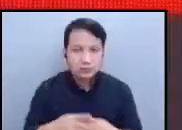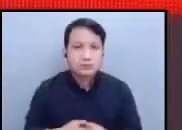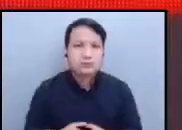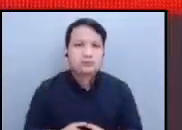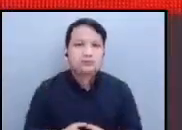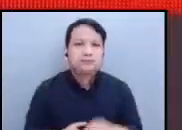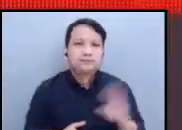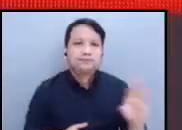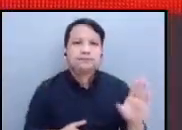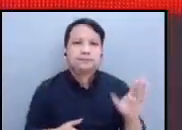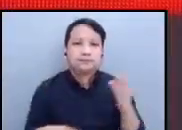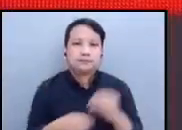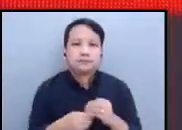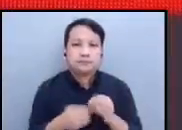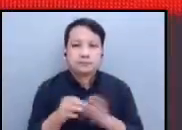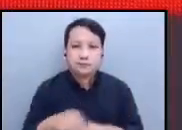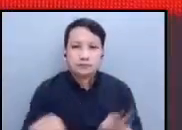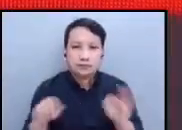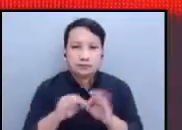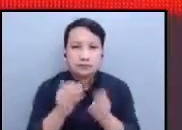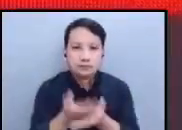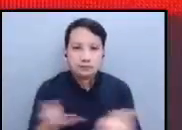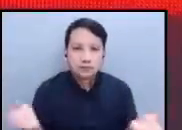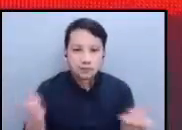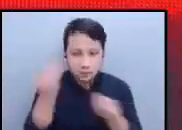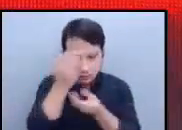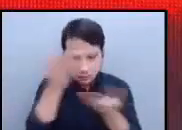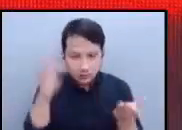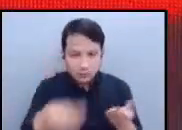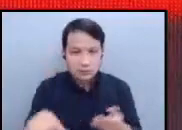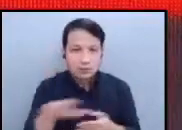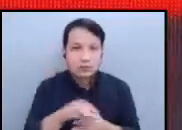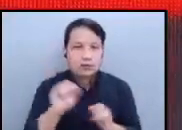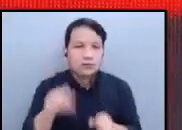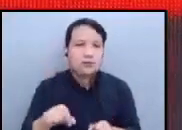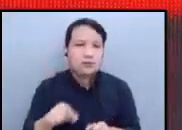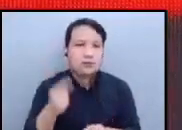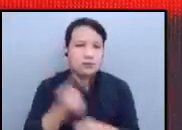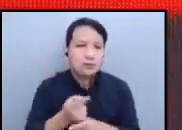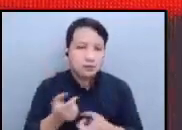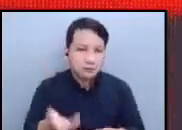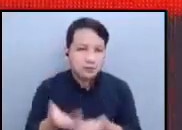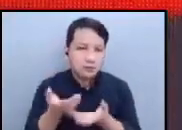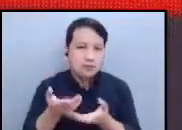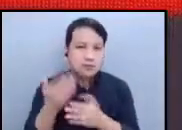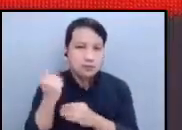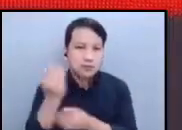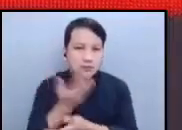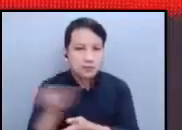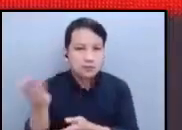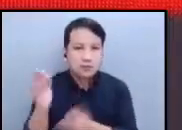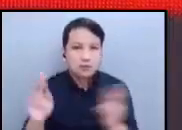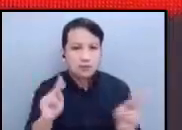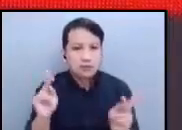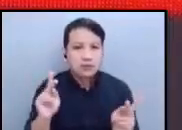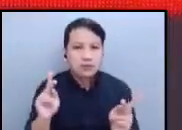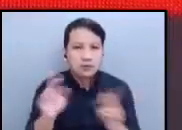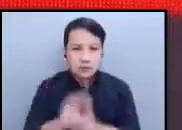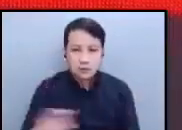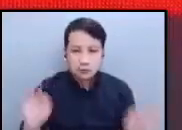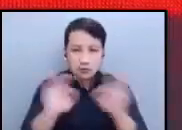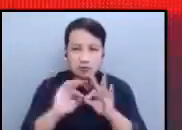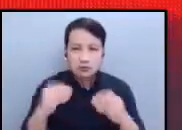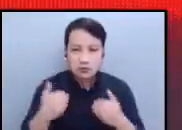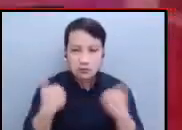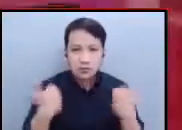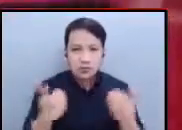magagawa ho natin itong lahat, isa rin ang gusto kong mangyari. Mabigyan ho ng pag-asa ang ating mga mamamayan, lalo-lalo na ang ating mga kabataan na susunod